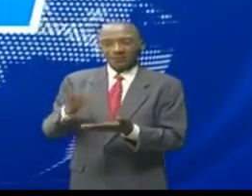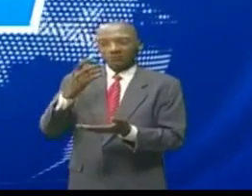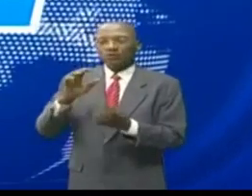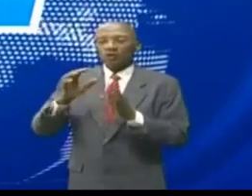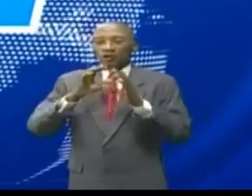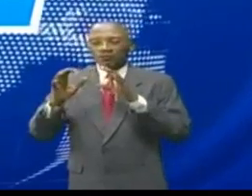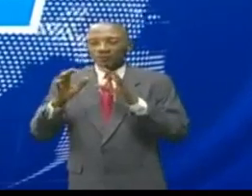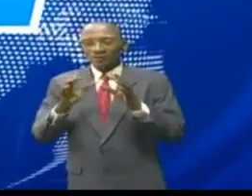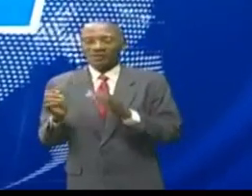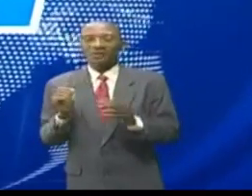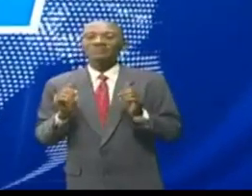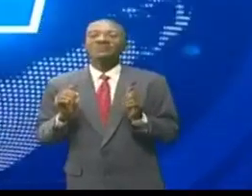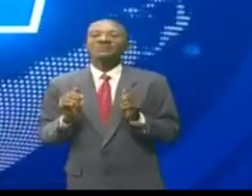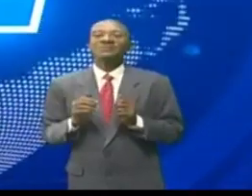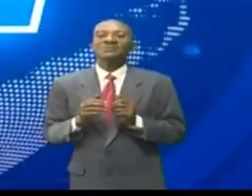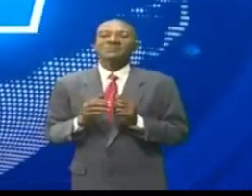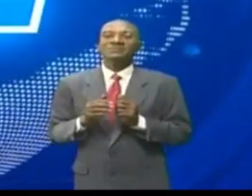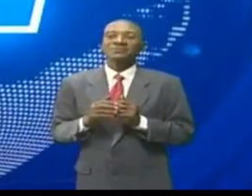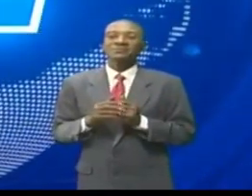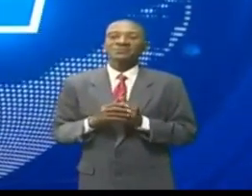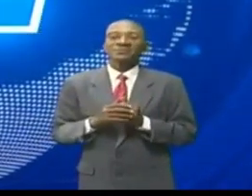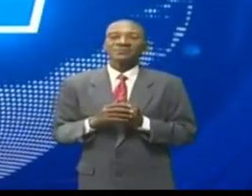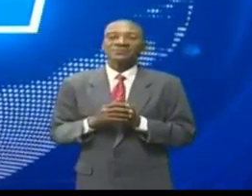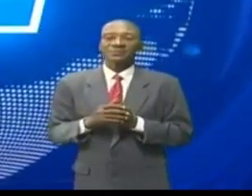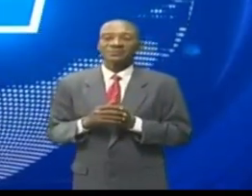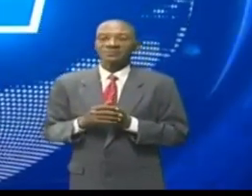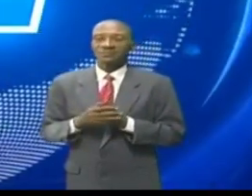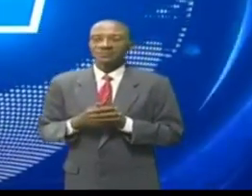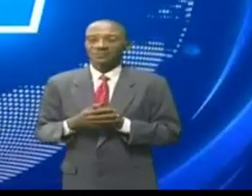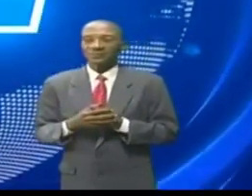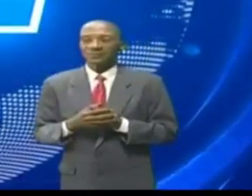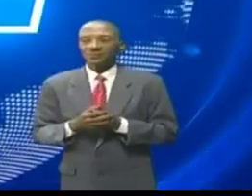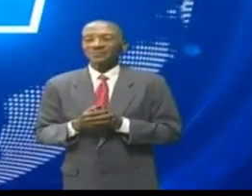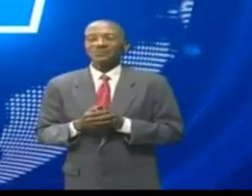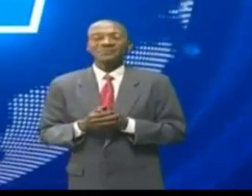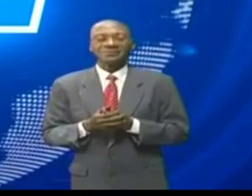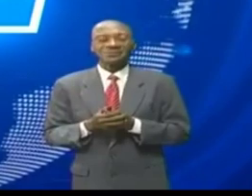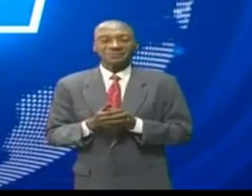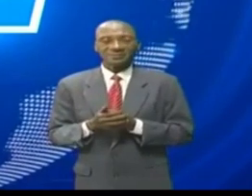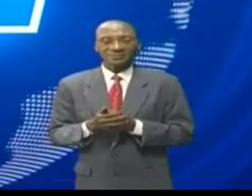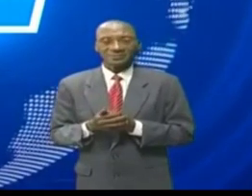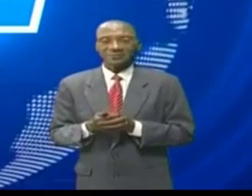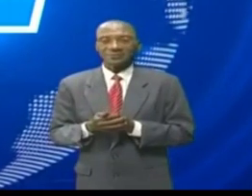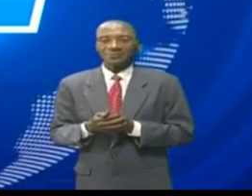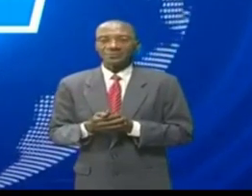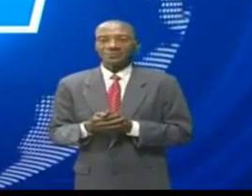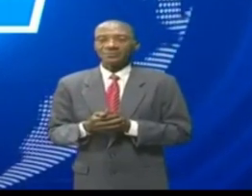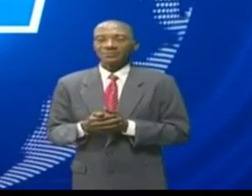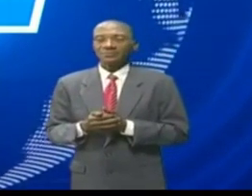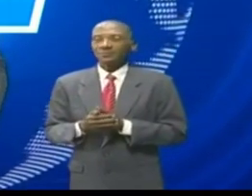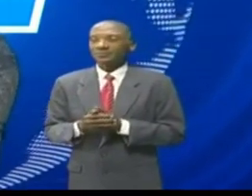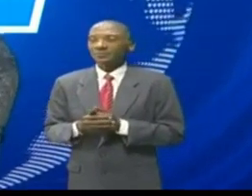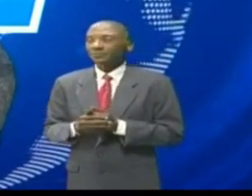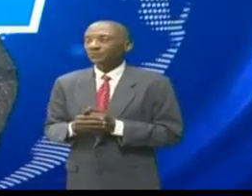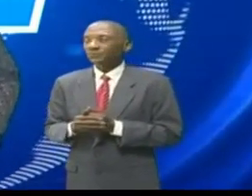novembre 2022 par le directeur général intérimaire Belide Bunga Mvindo.